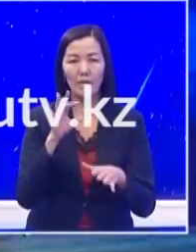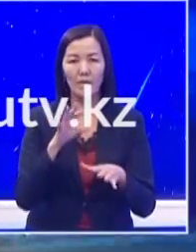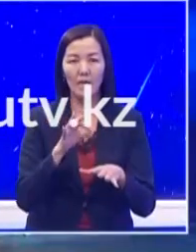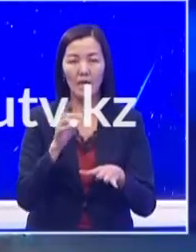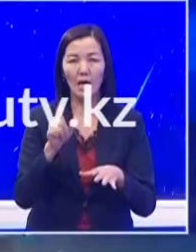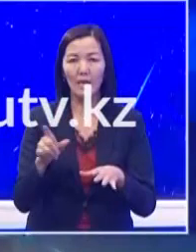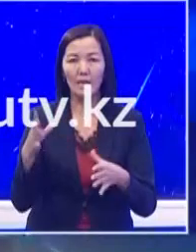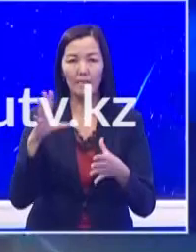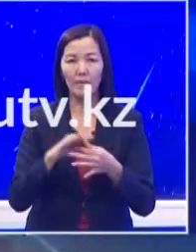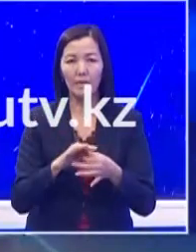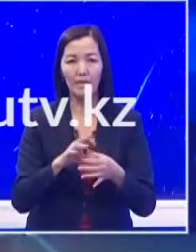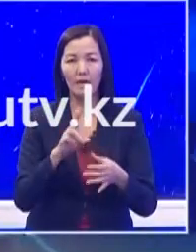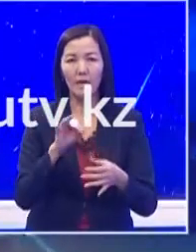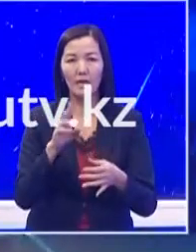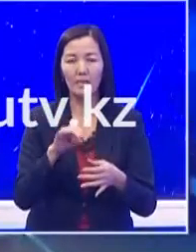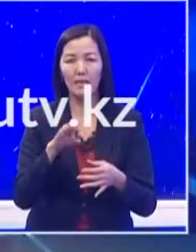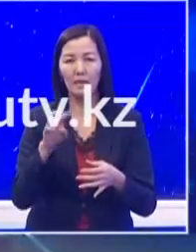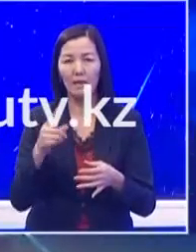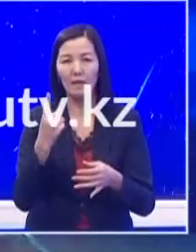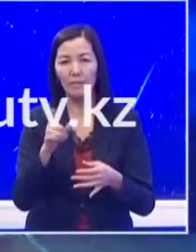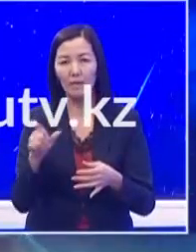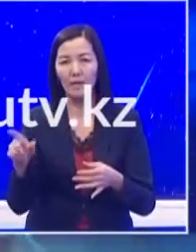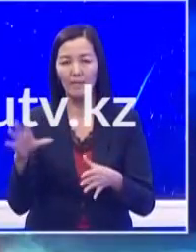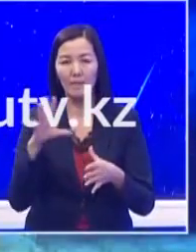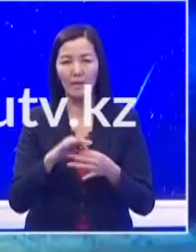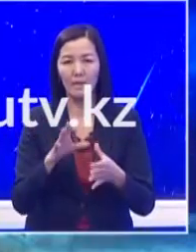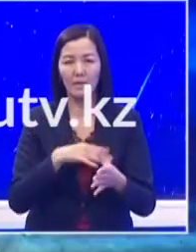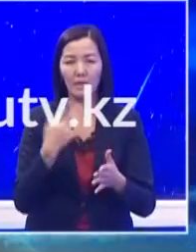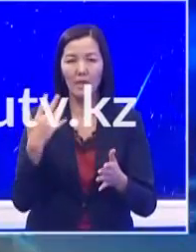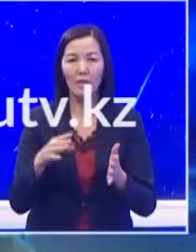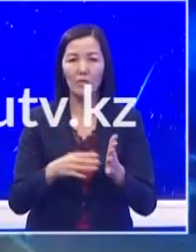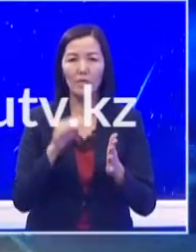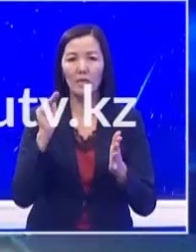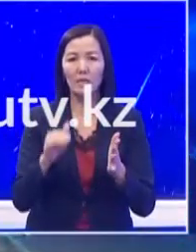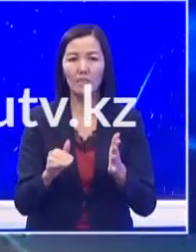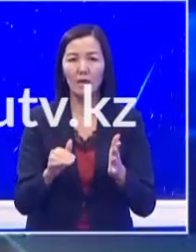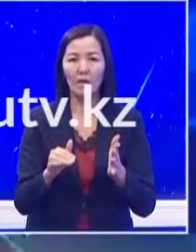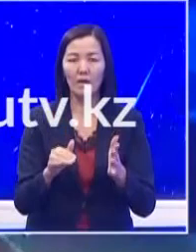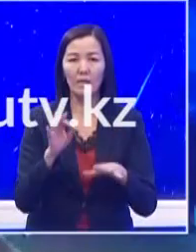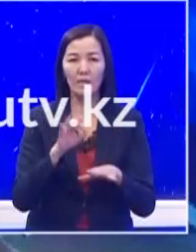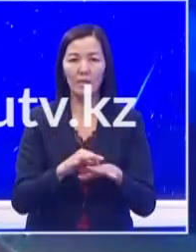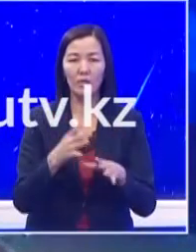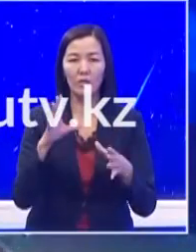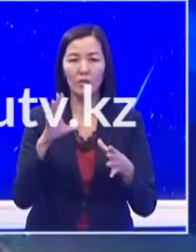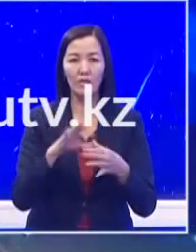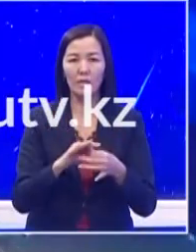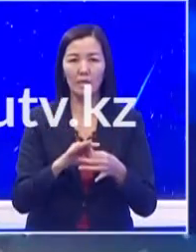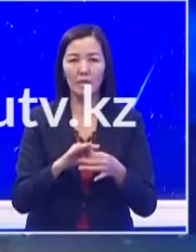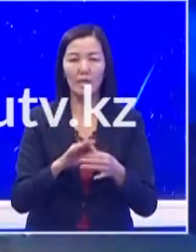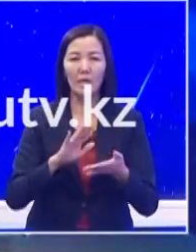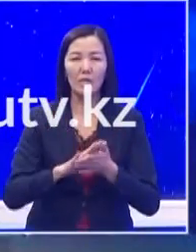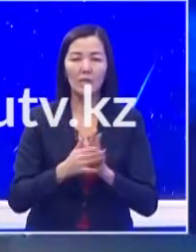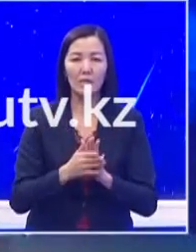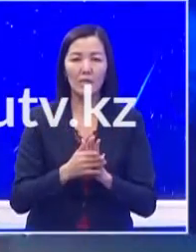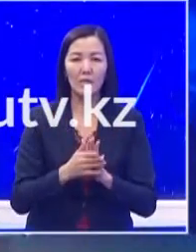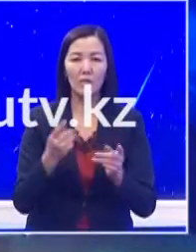Қарасай, Талғар аймақтарында 1-1 адамнан анықталды. Жалпы 58 мыңға жуық жетісулық тәж құрығына ілінген, жағдайдың ұшуына